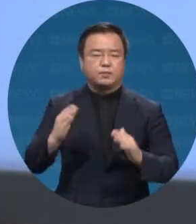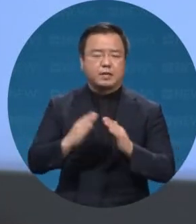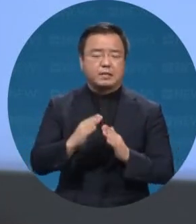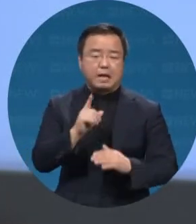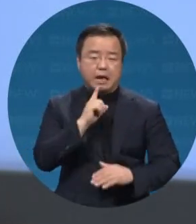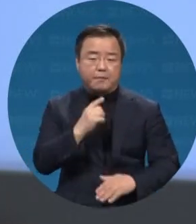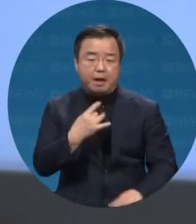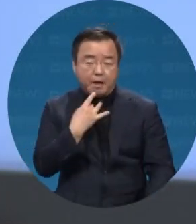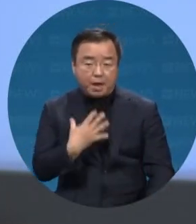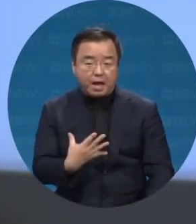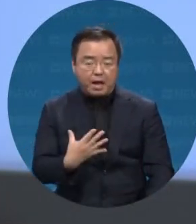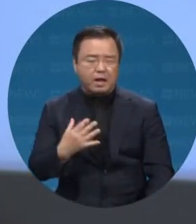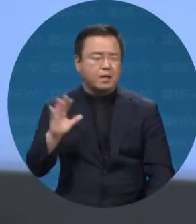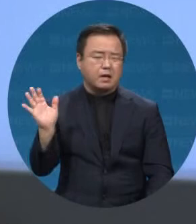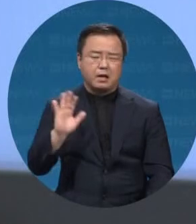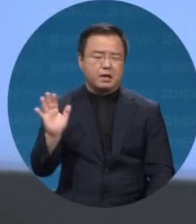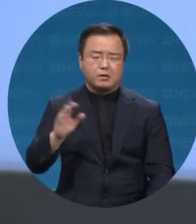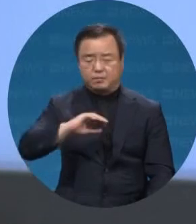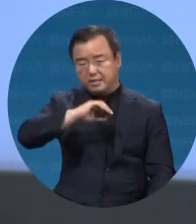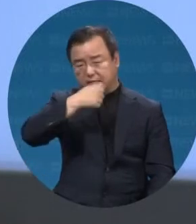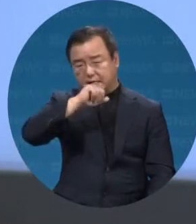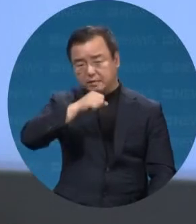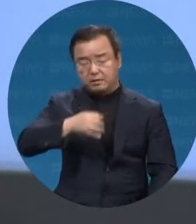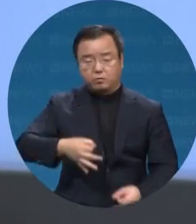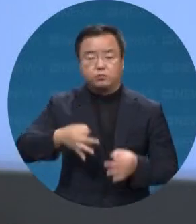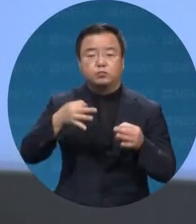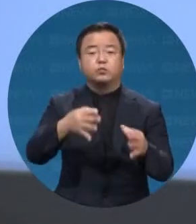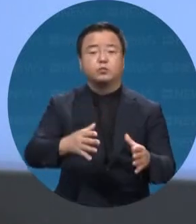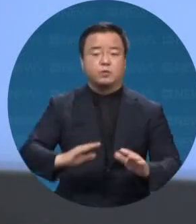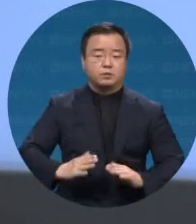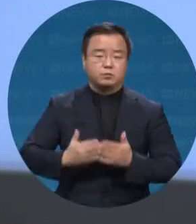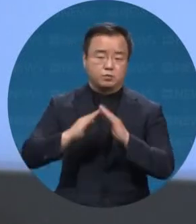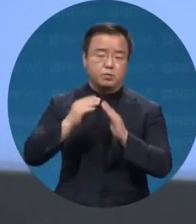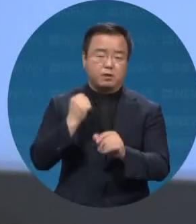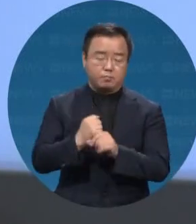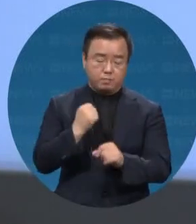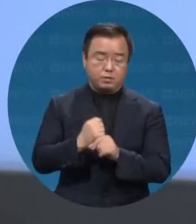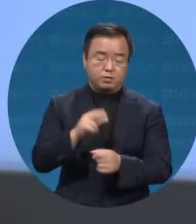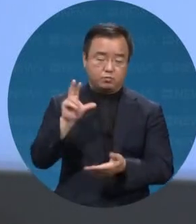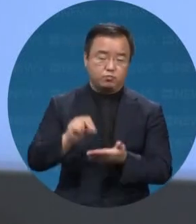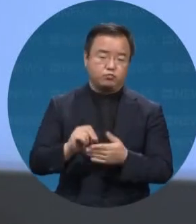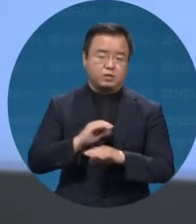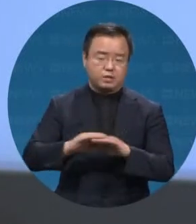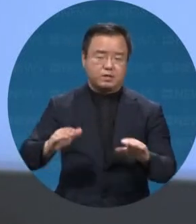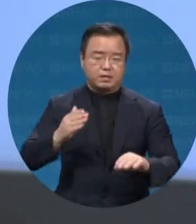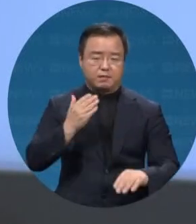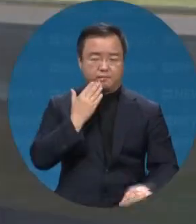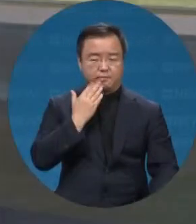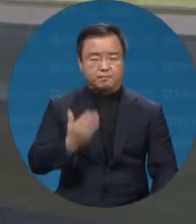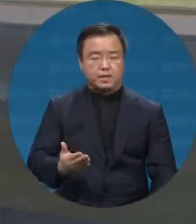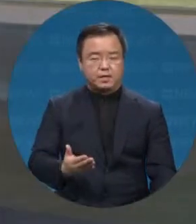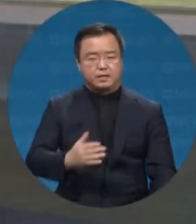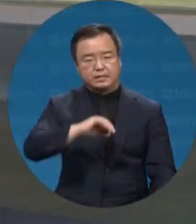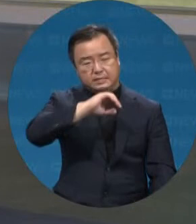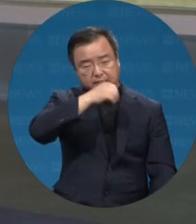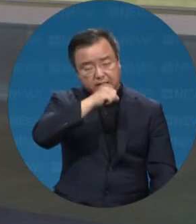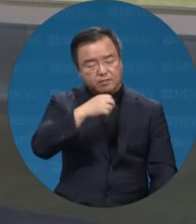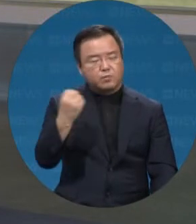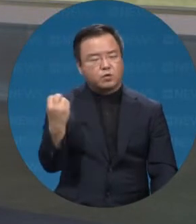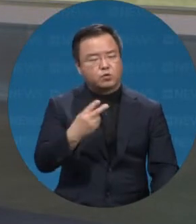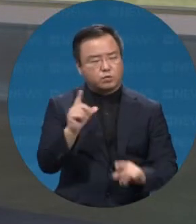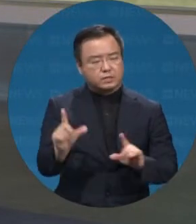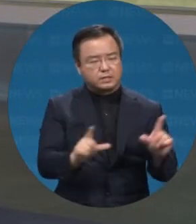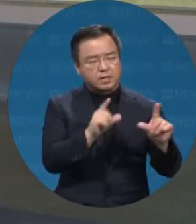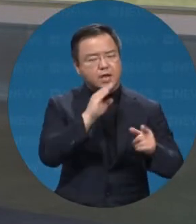아니라 예산을 투입을 해서 공공임대택을 실제로 지어야 이게 이제 문제가 해결되는 것입니다 예산과 또 진짜